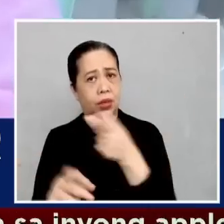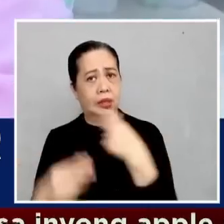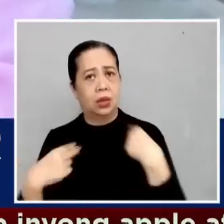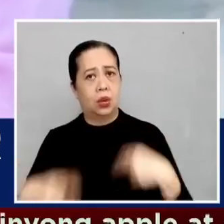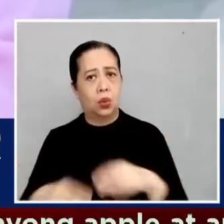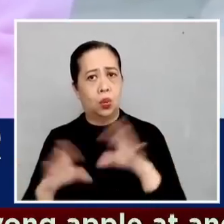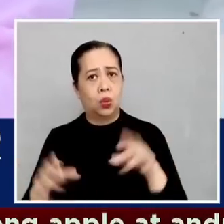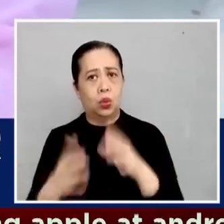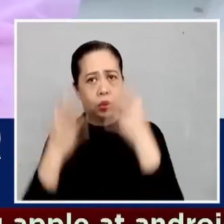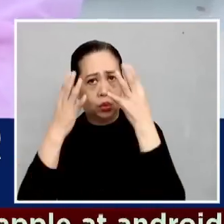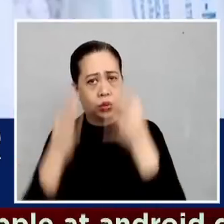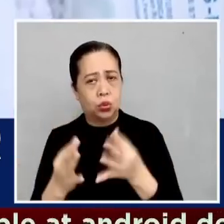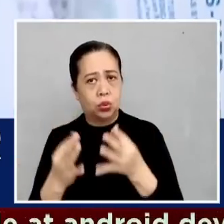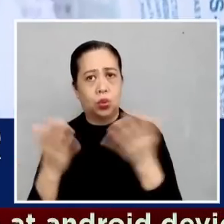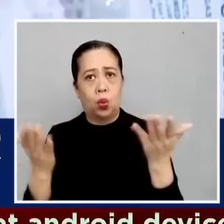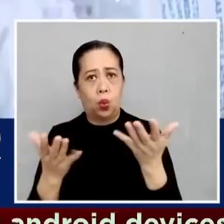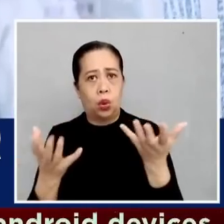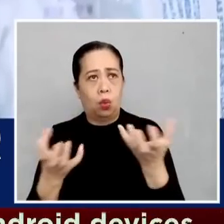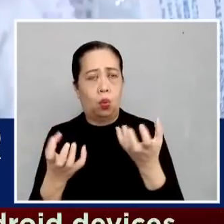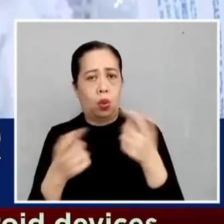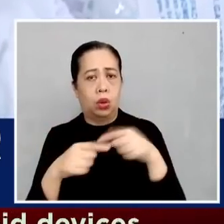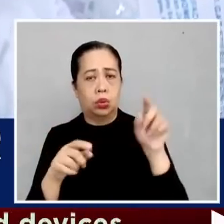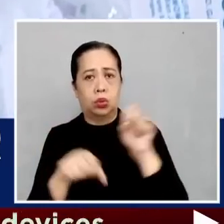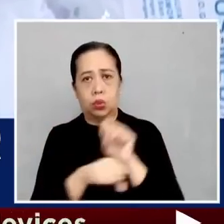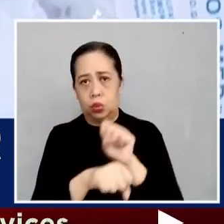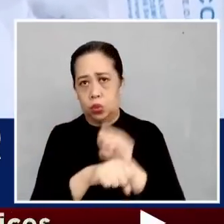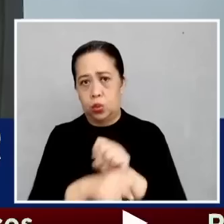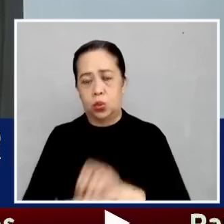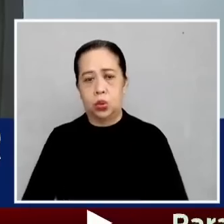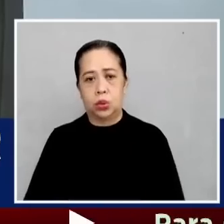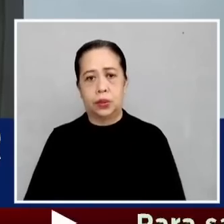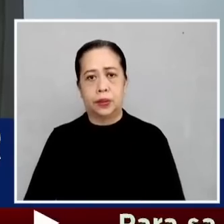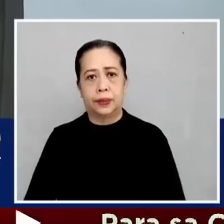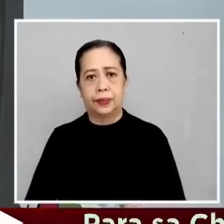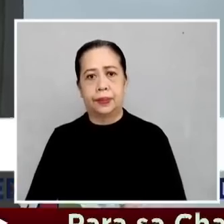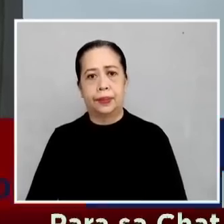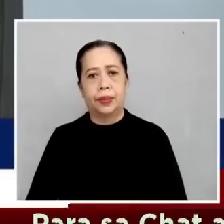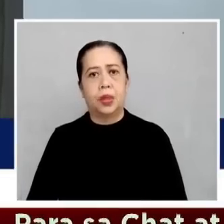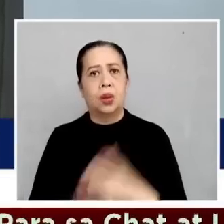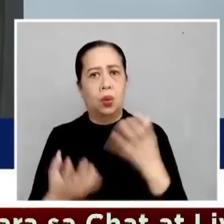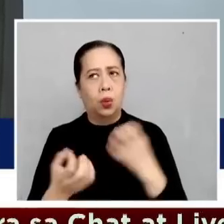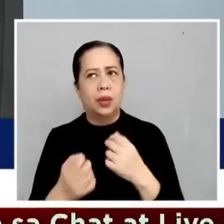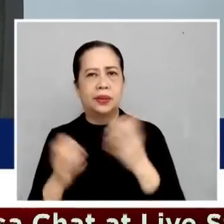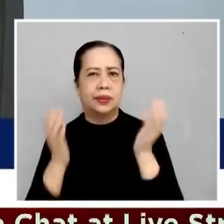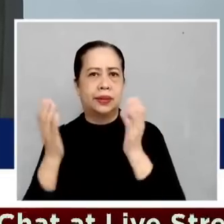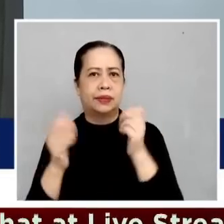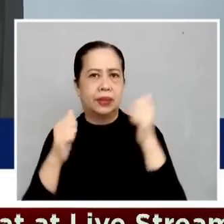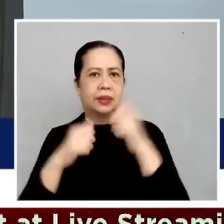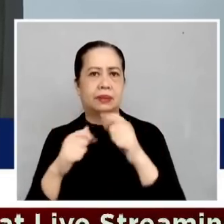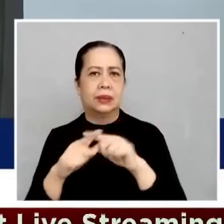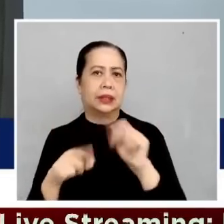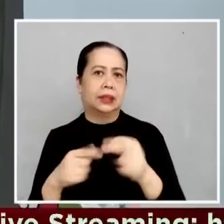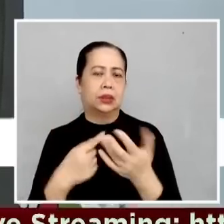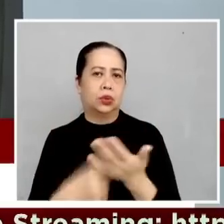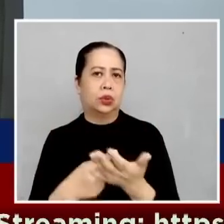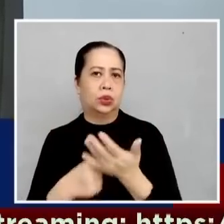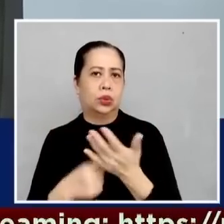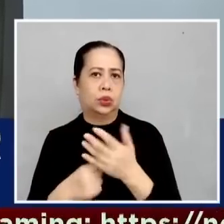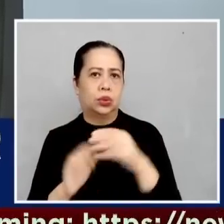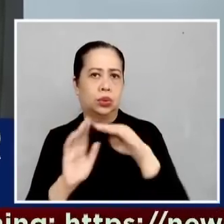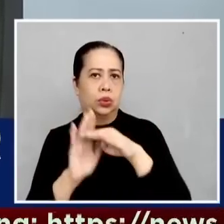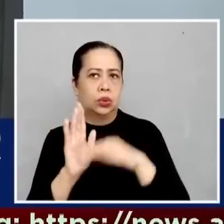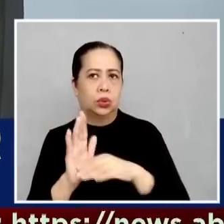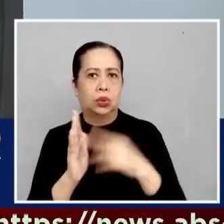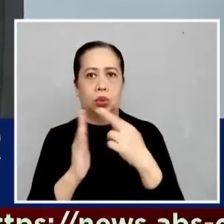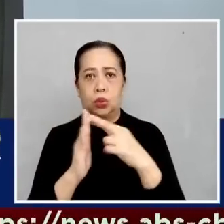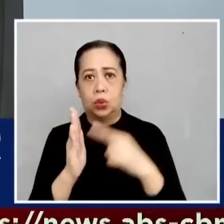na mamili kung saan sila magsisilbi. We agree to this return service agreement, pero kailangan pag-usapan maigi yung guidelines at saka